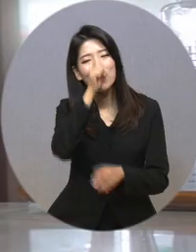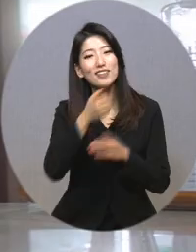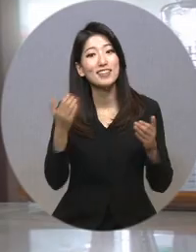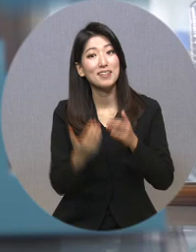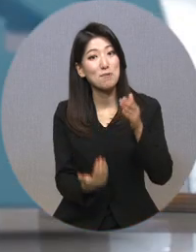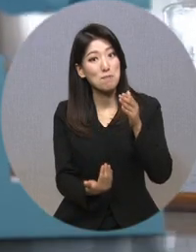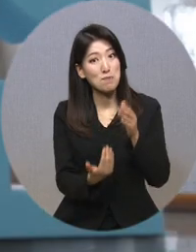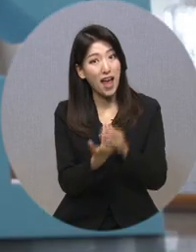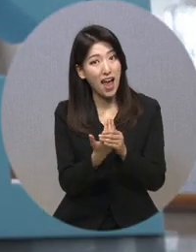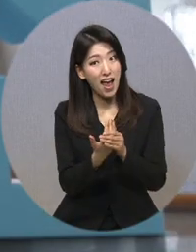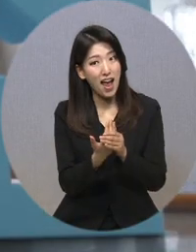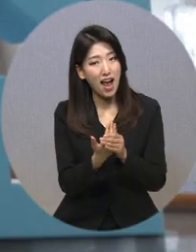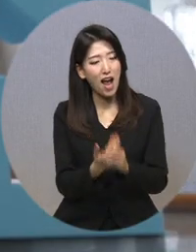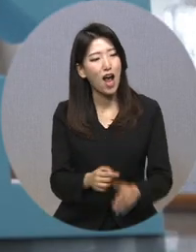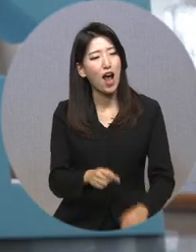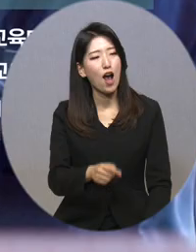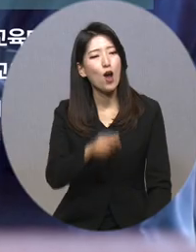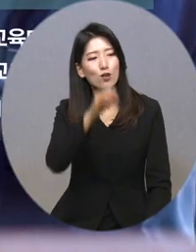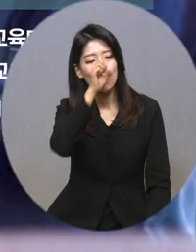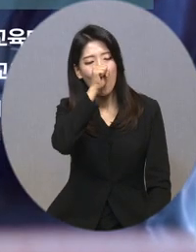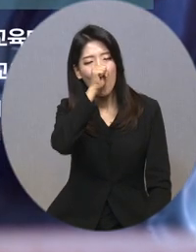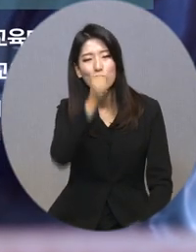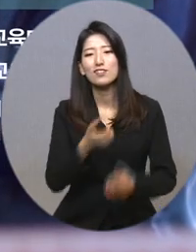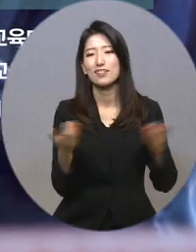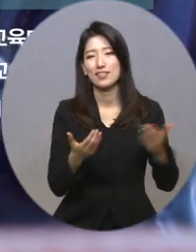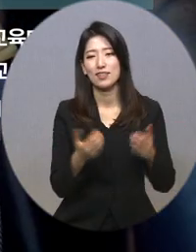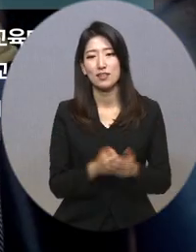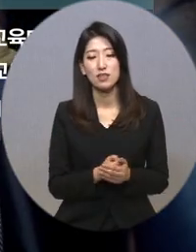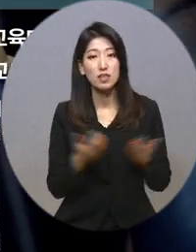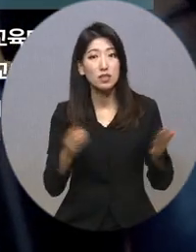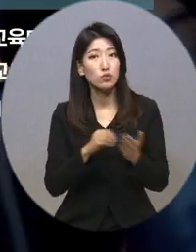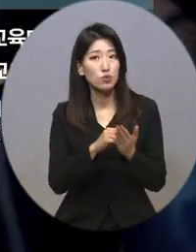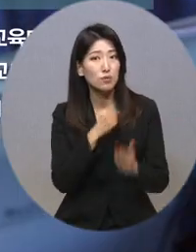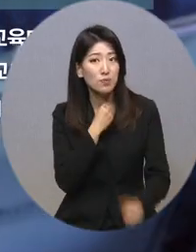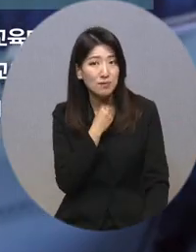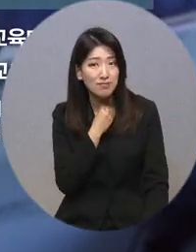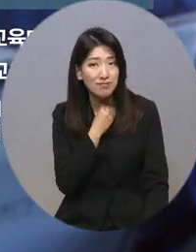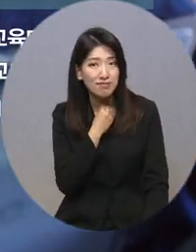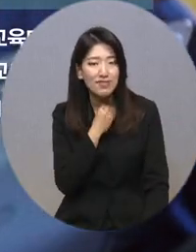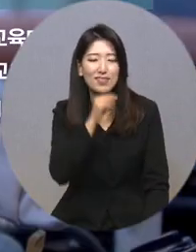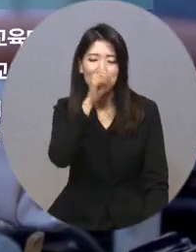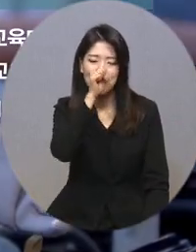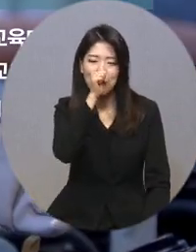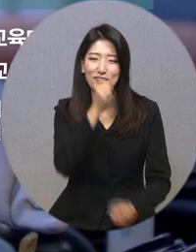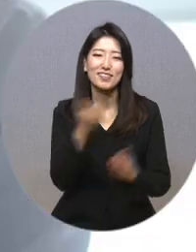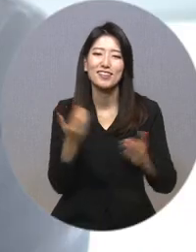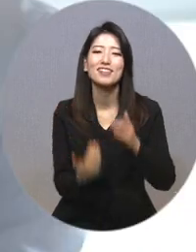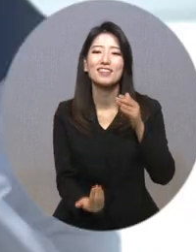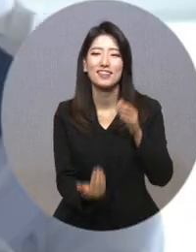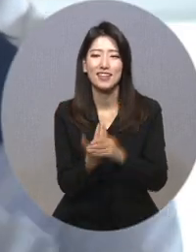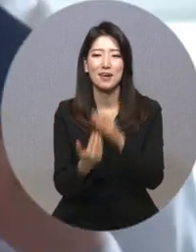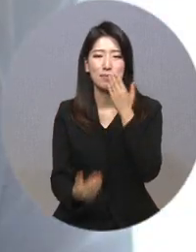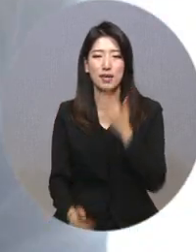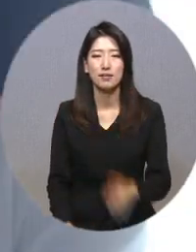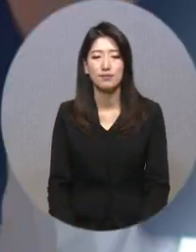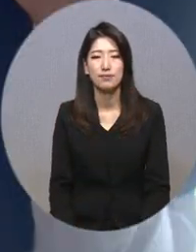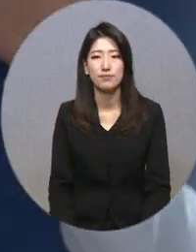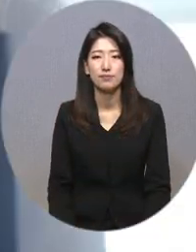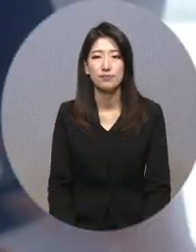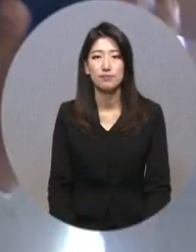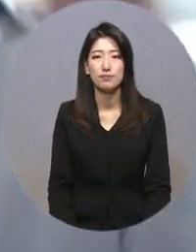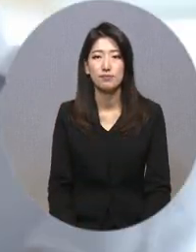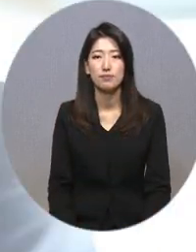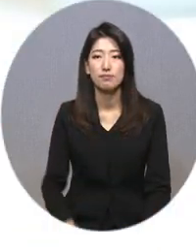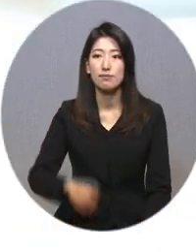한마디, 굿잡! 취직하고픈 그대에게 좋은 일이 생길 거예요. 다시 와, 다시 와. 이